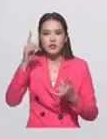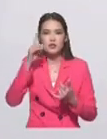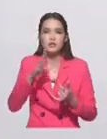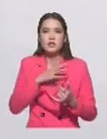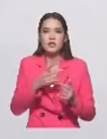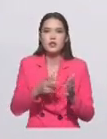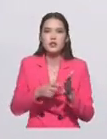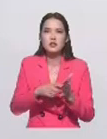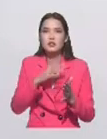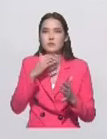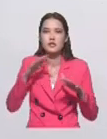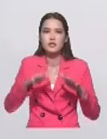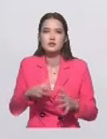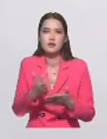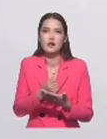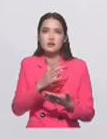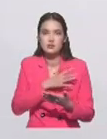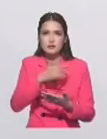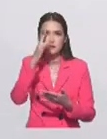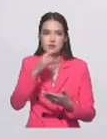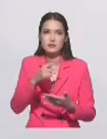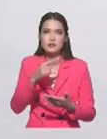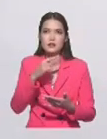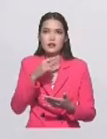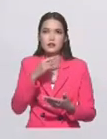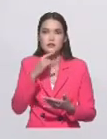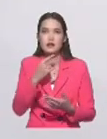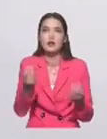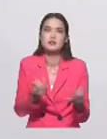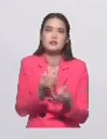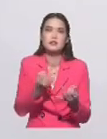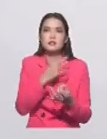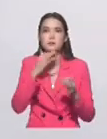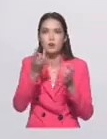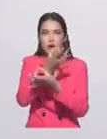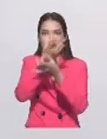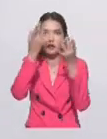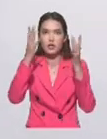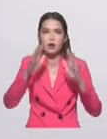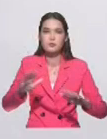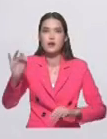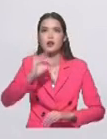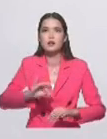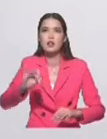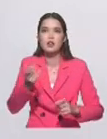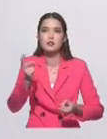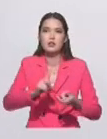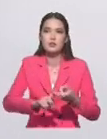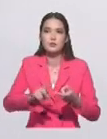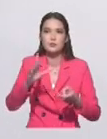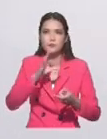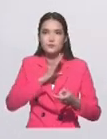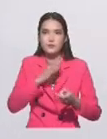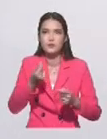жолдарын талқылаймыз. Және Қазақстандағы тіл мәселесіне байланысты, мәдениет, өнер, тарихқа байланысты, заманауи